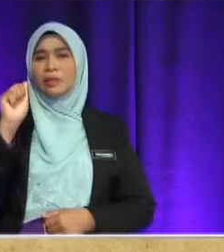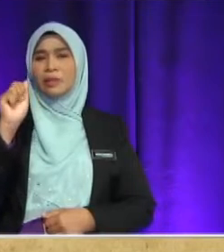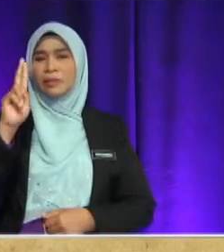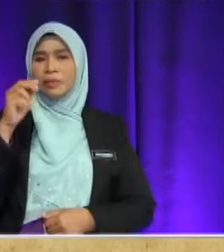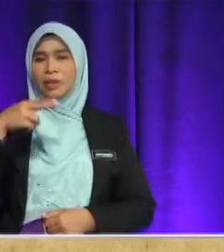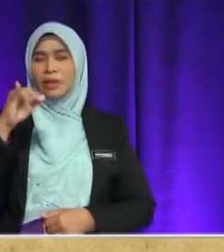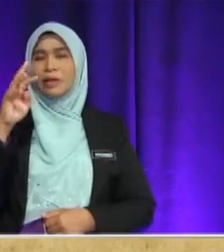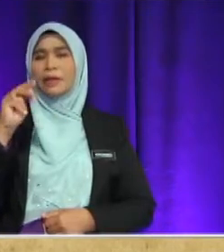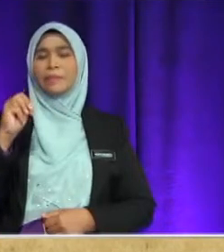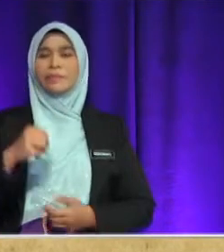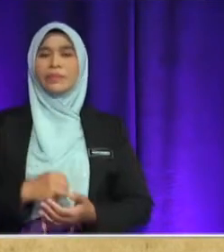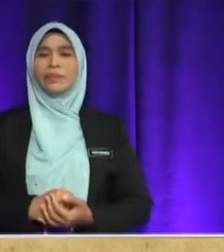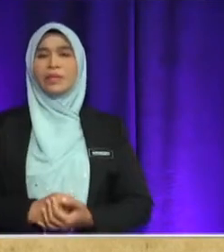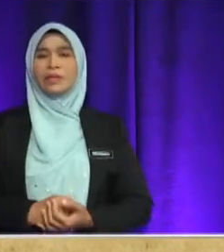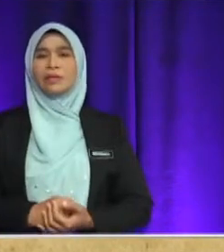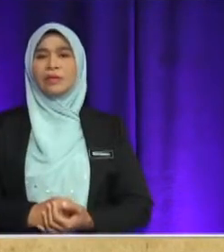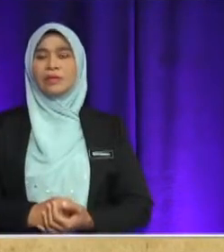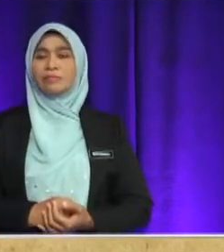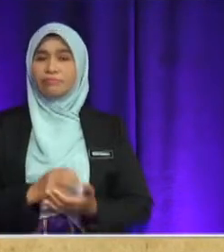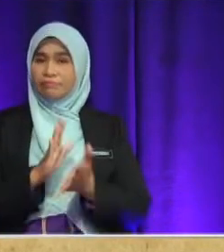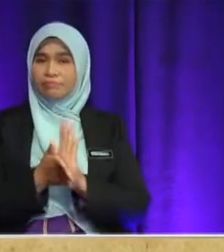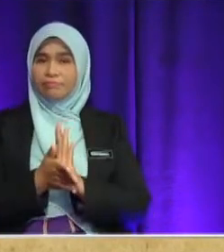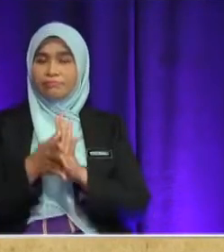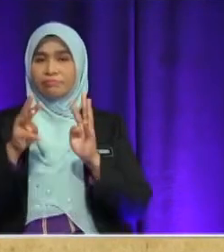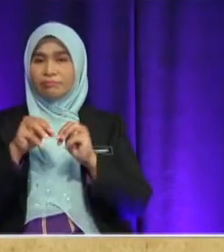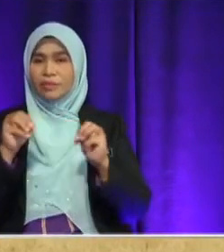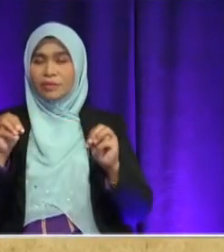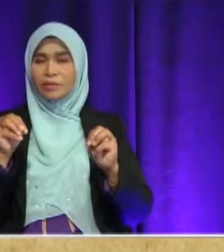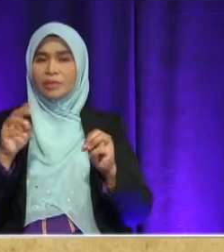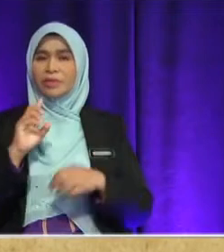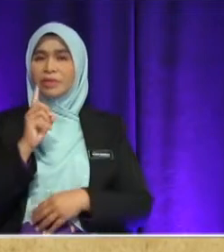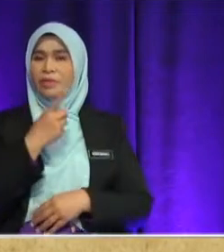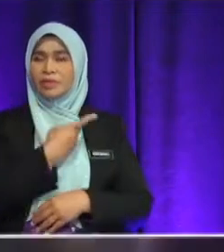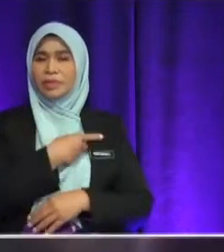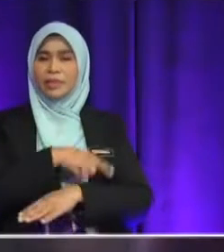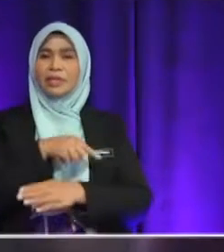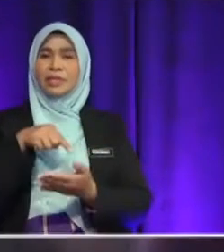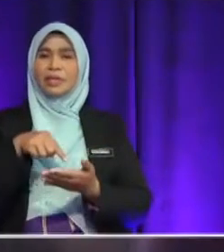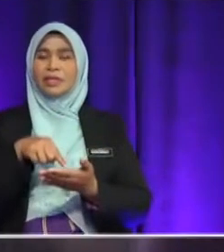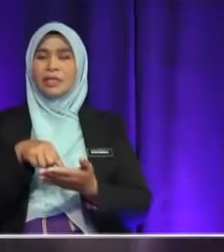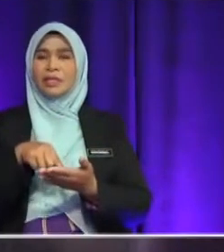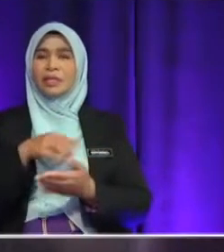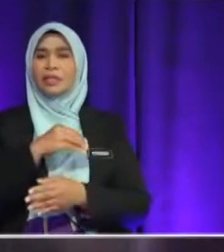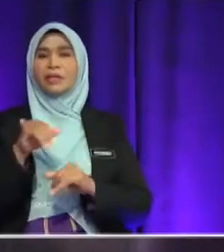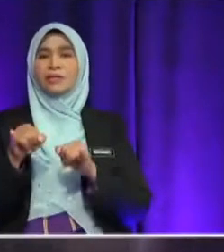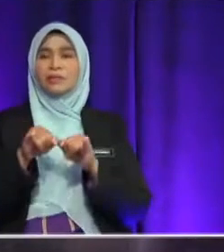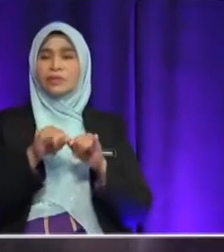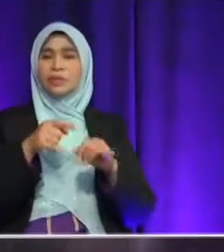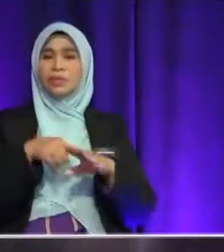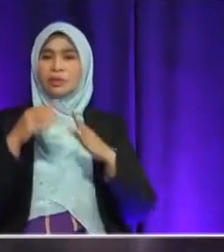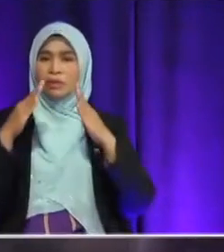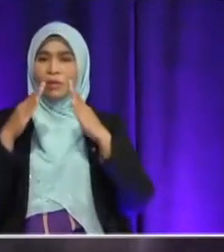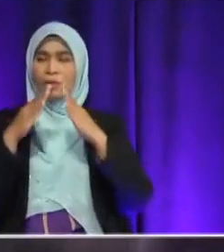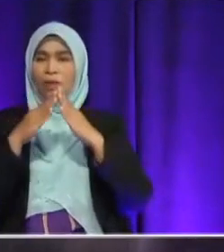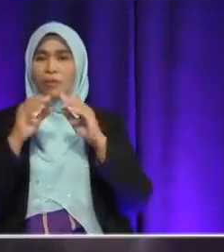tamadun chitetsu anak murid kita pada hari ini iman yang dilelang Google Map ada juga di rumah Ah boleh terus mengkaji dan